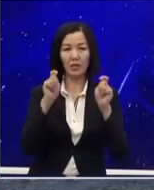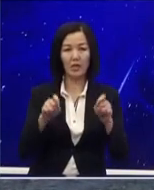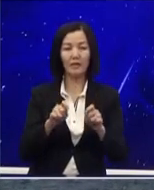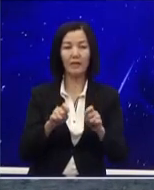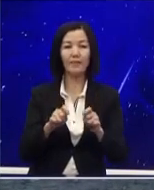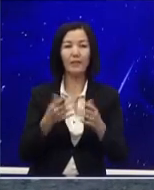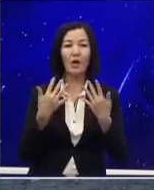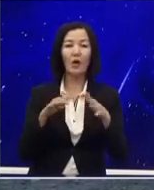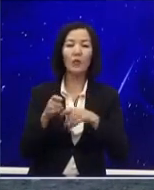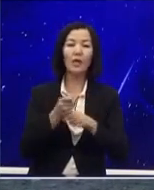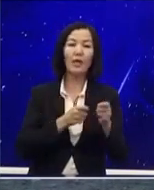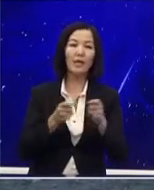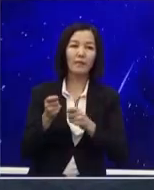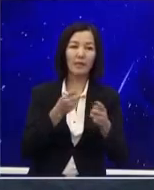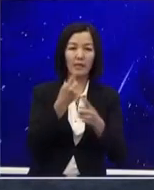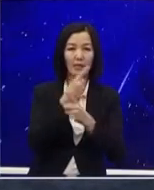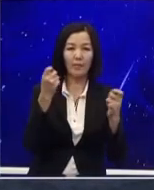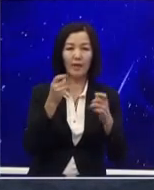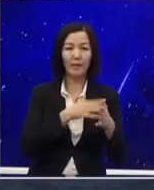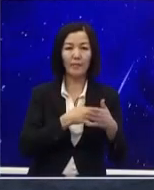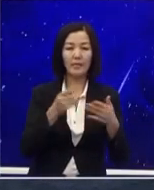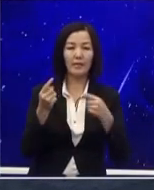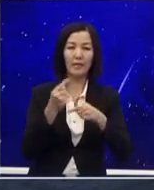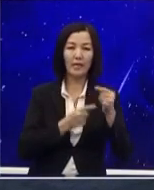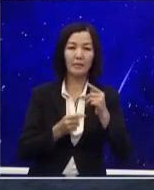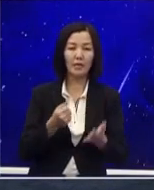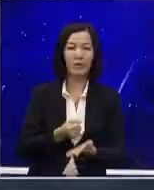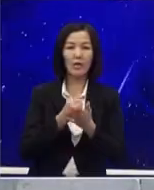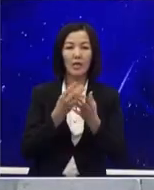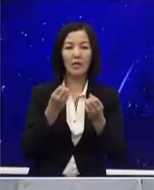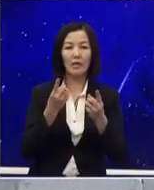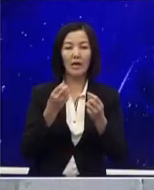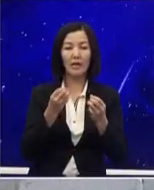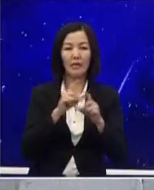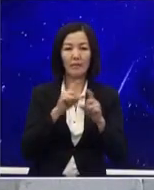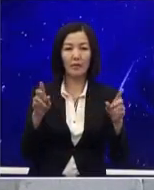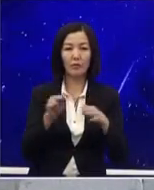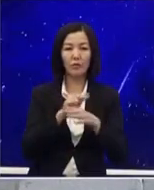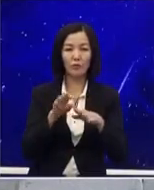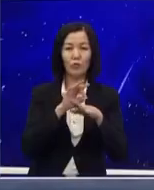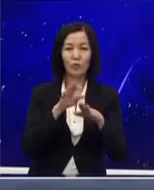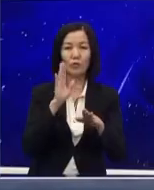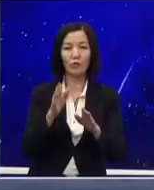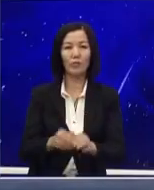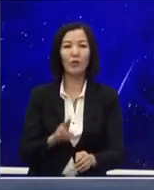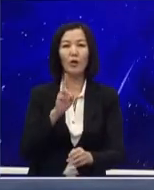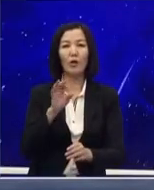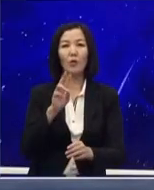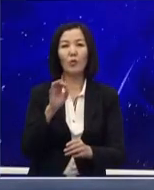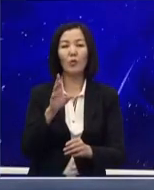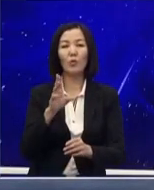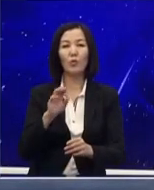Аудан әкімдігі өкілдері мәліметінше аудандағы белсенді кәсіпкерлер демеушілігімен тағы бірнеше нысан жөндеуден өтпек. Көкізек ауылының